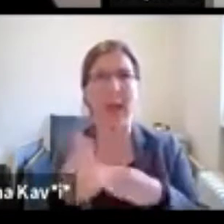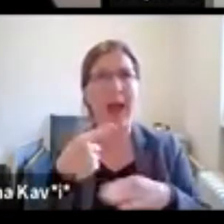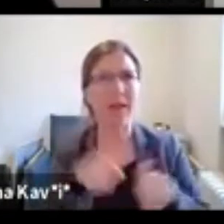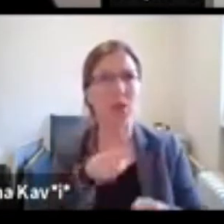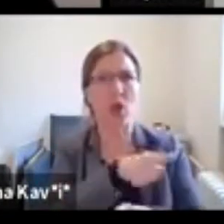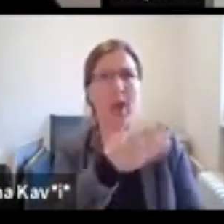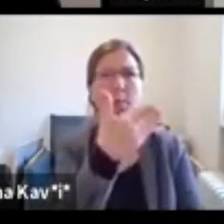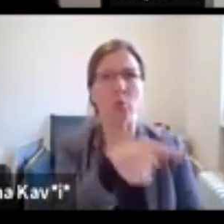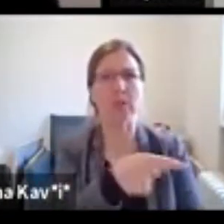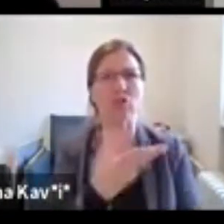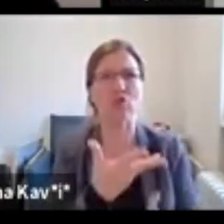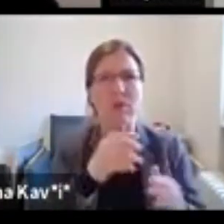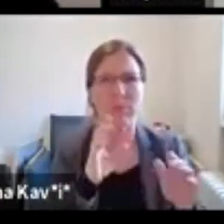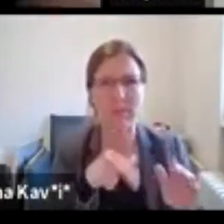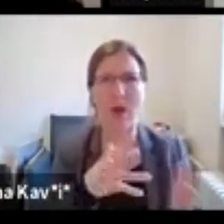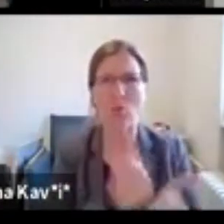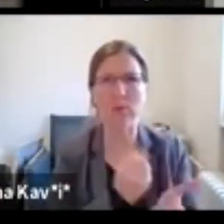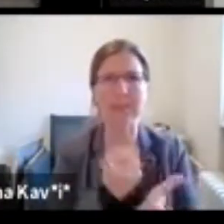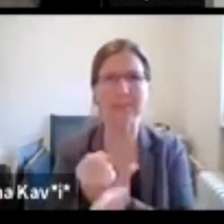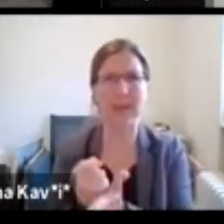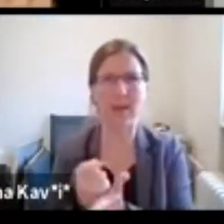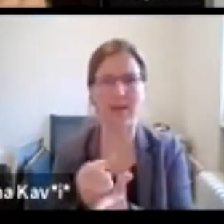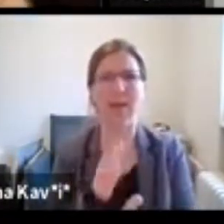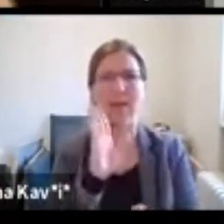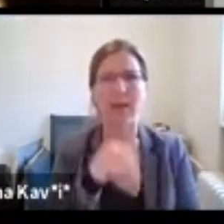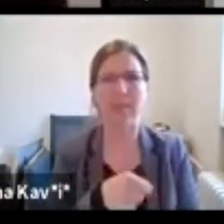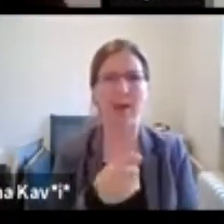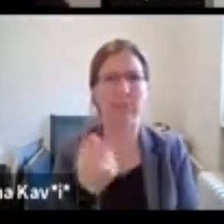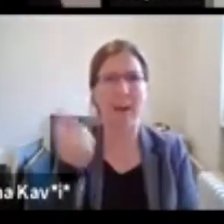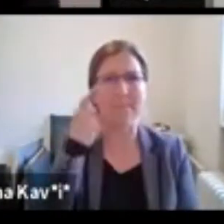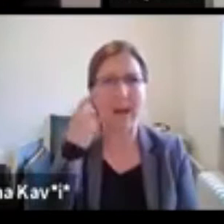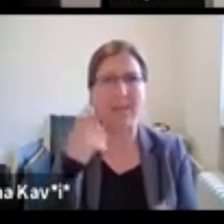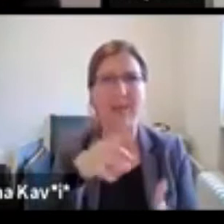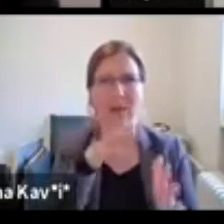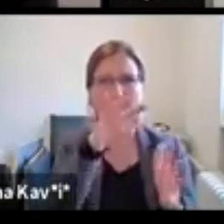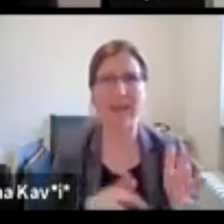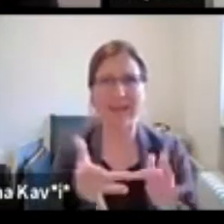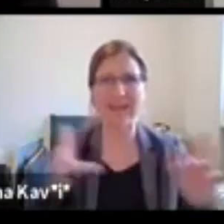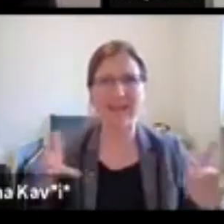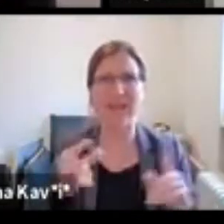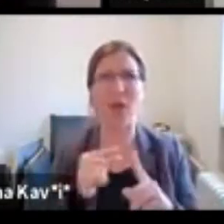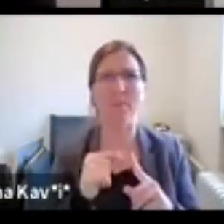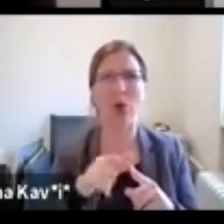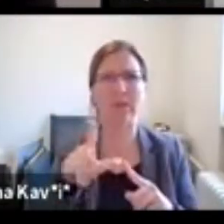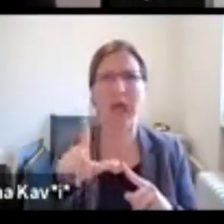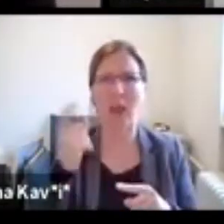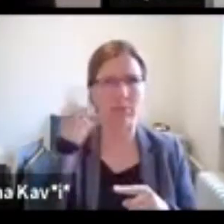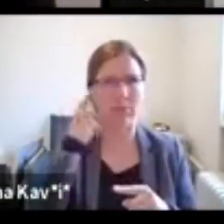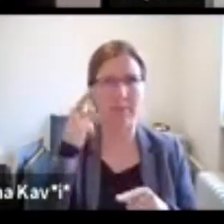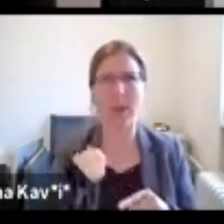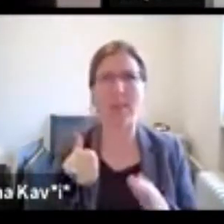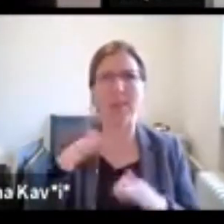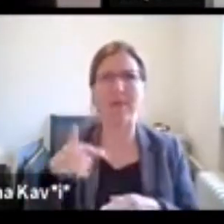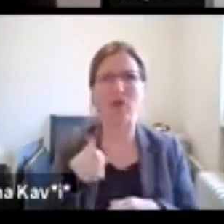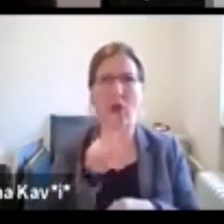što ponuditi, ima što reći, ima jedan pametan portal koji ja najradije čitam, jer tamo